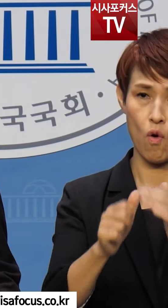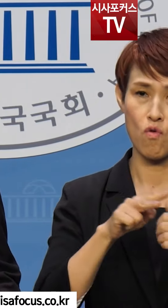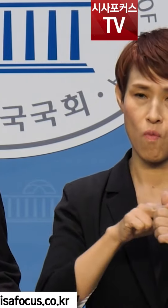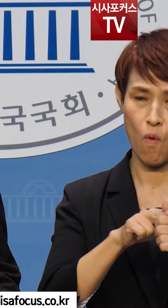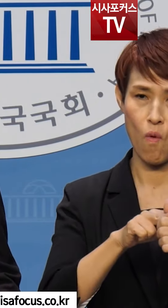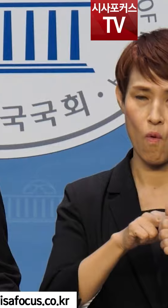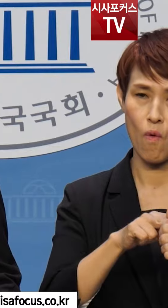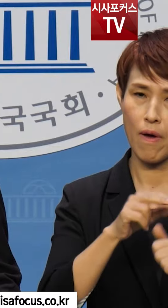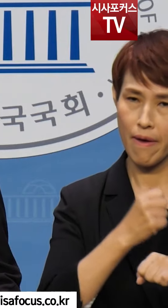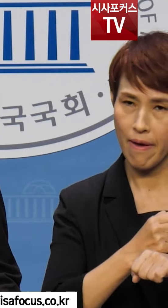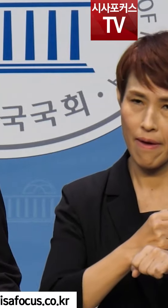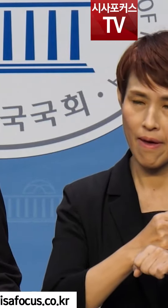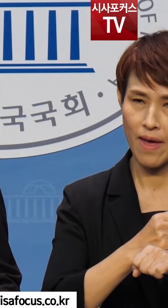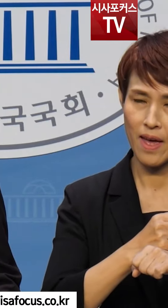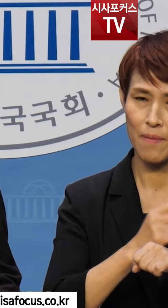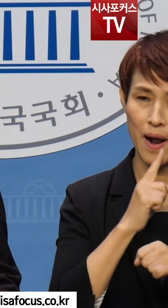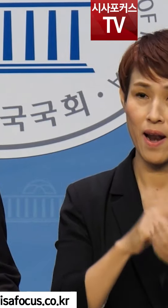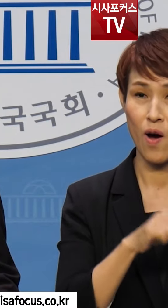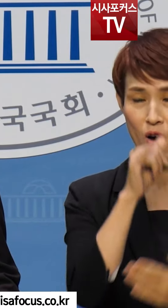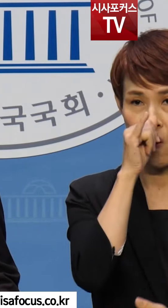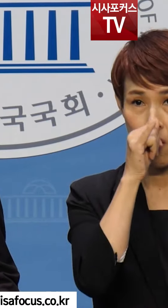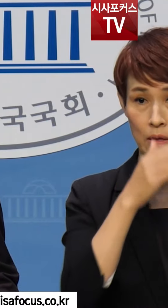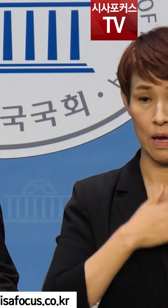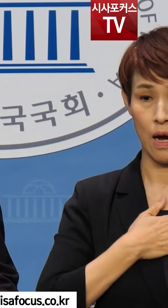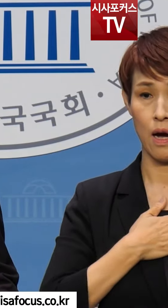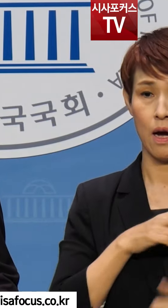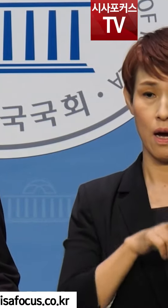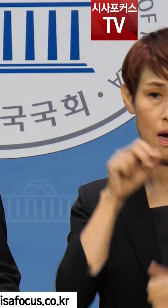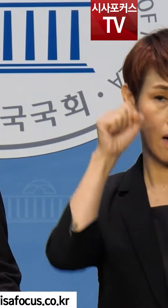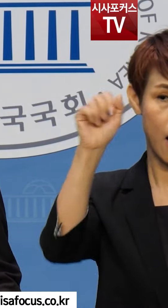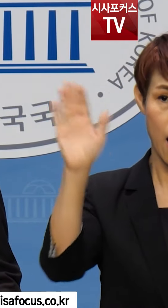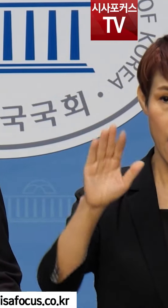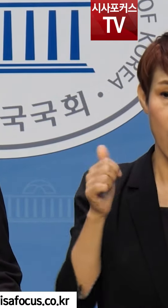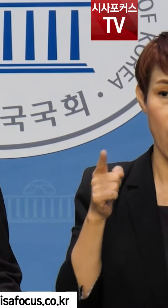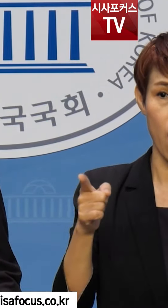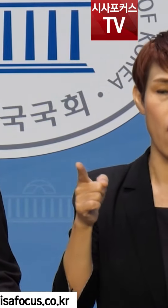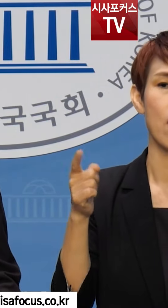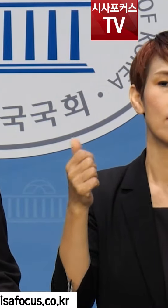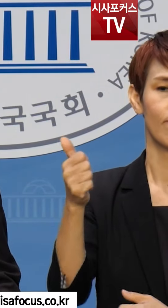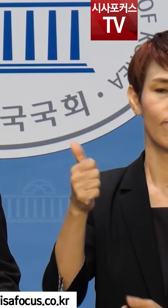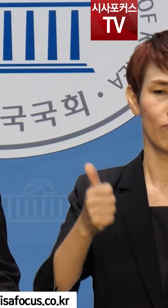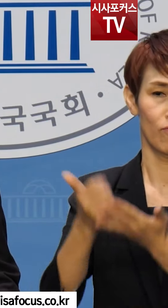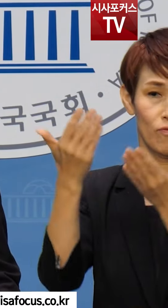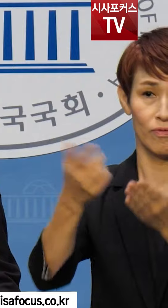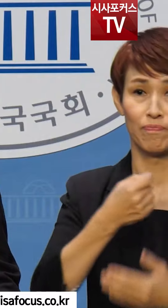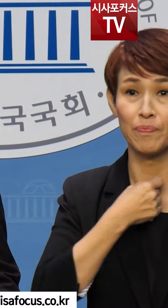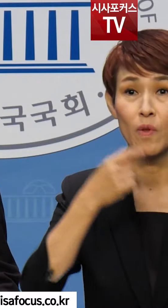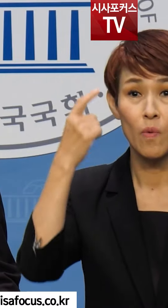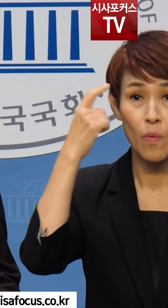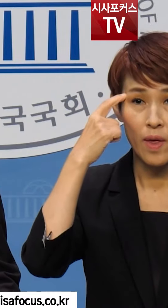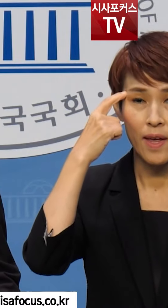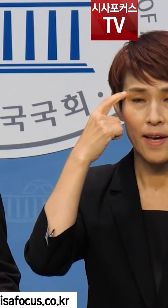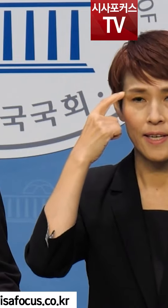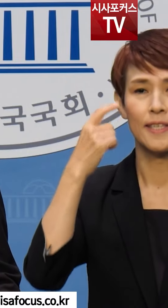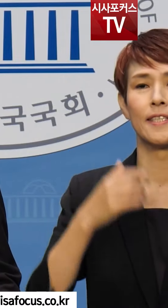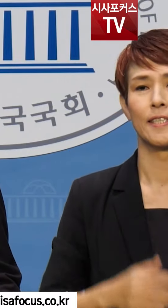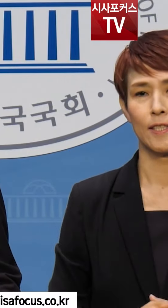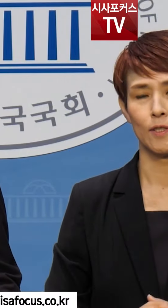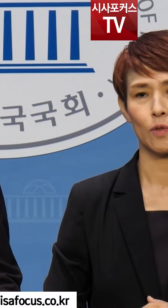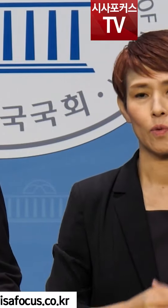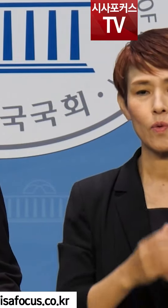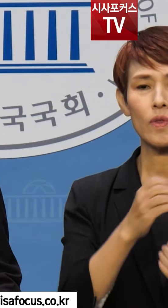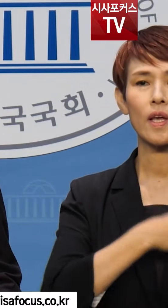거론되기도 했습니다. 그런데 제가 왜 직접 출마하지 않고 허은하 후보를 지지하기로 마음먹었는지 주요 당직자로서 또